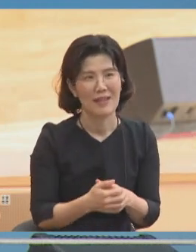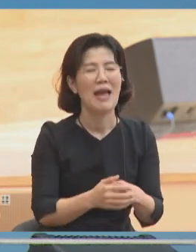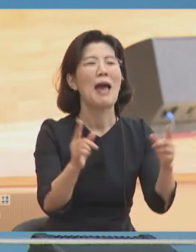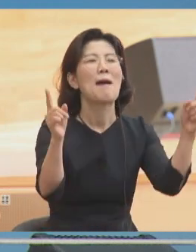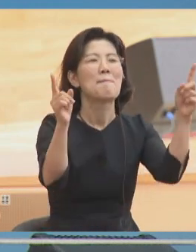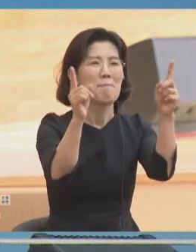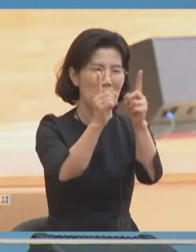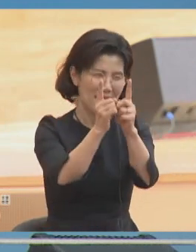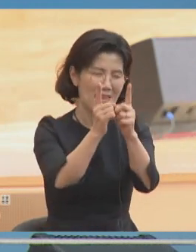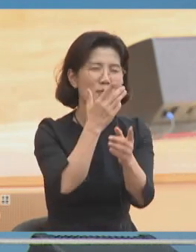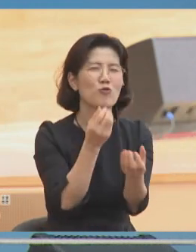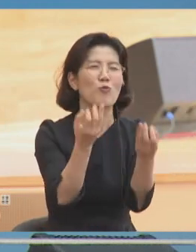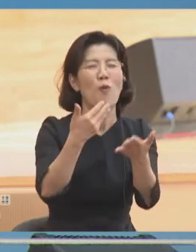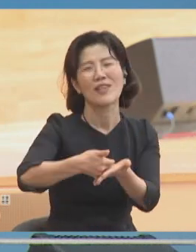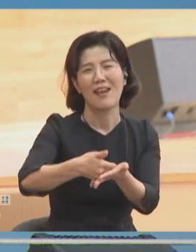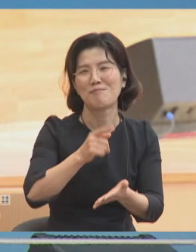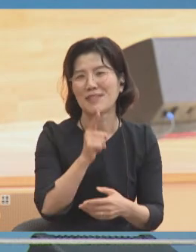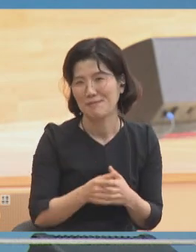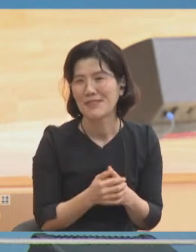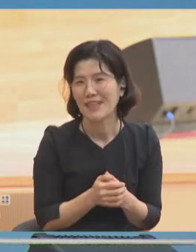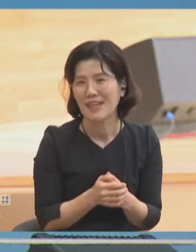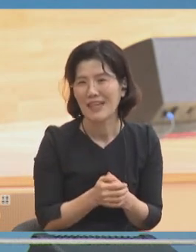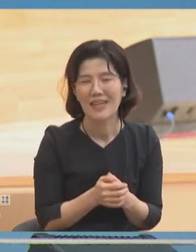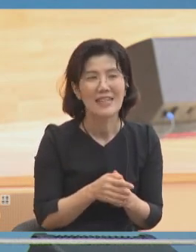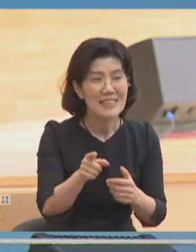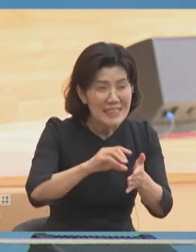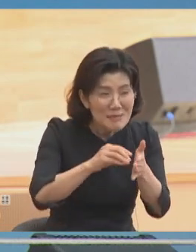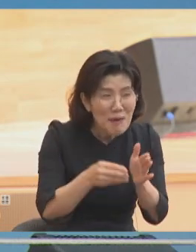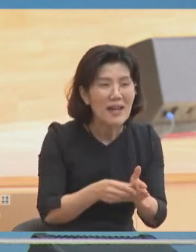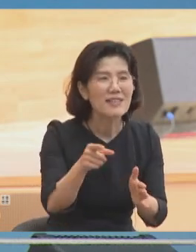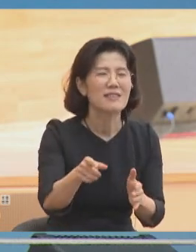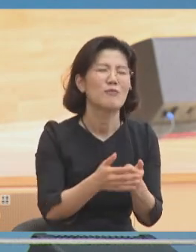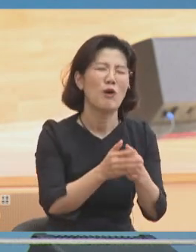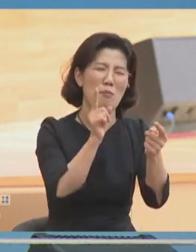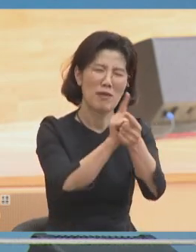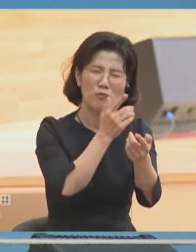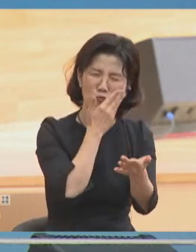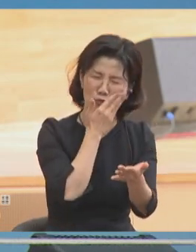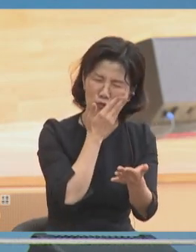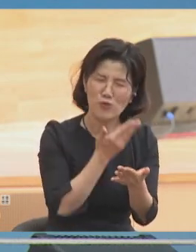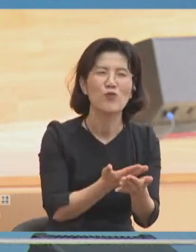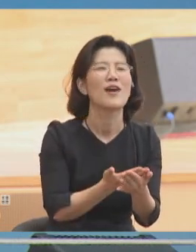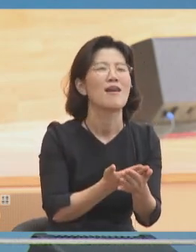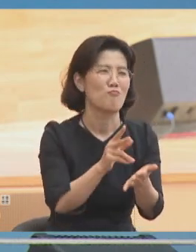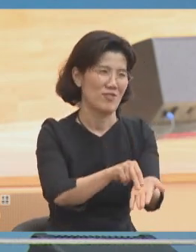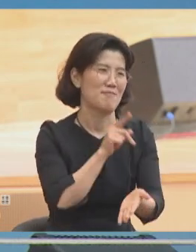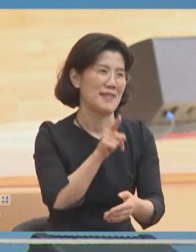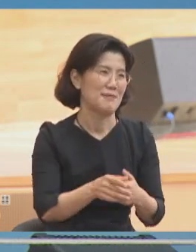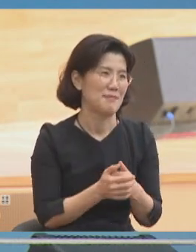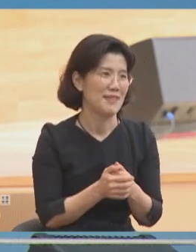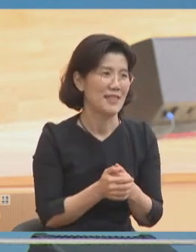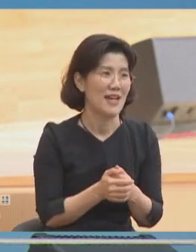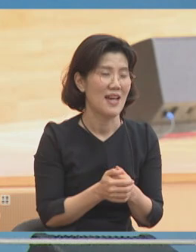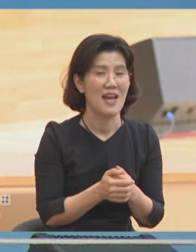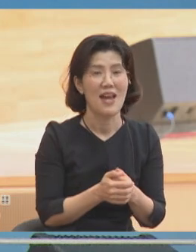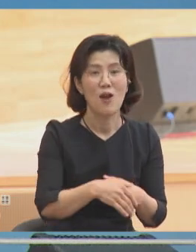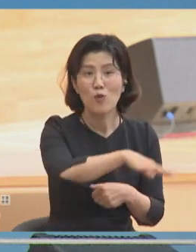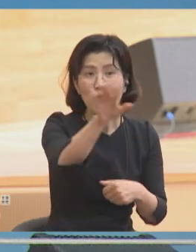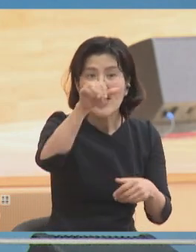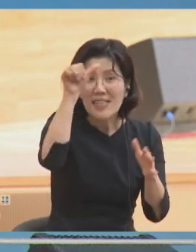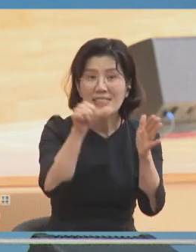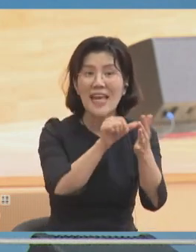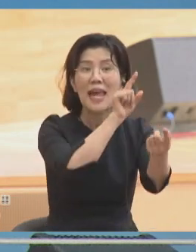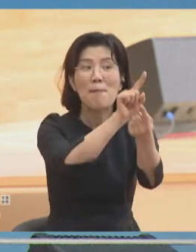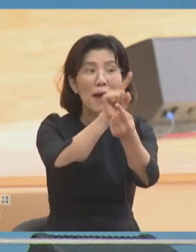만남의 축복 그 에게나이 만남의 문제는 진짜 중요한 문제죠 그런데 이런 우리 인생의